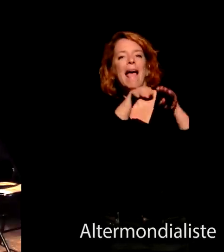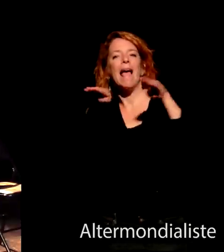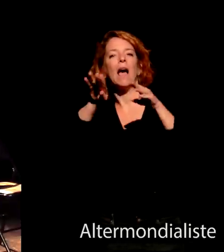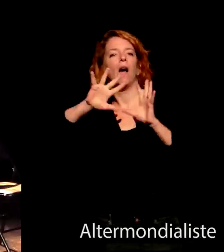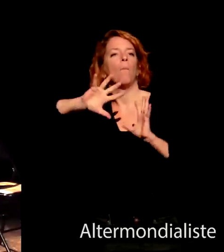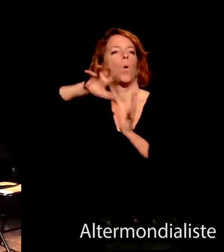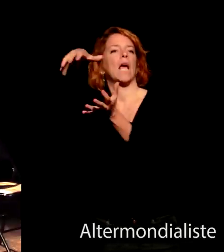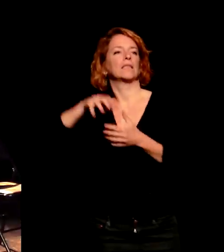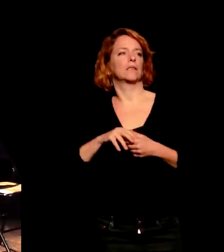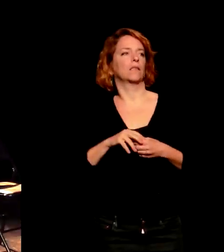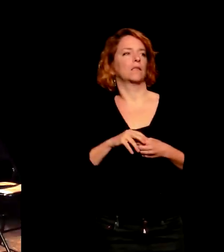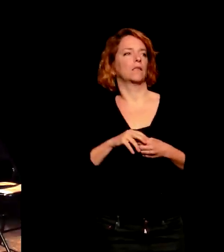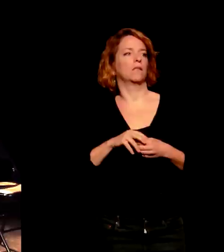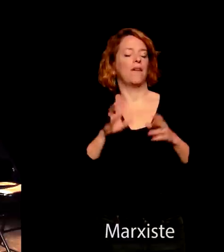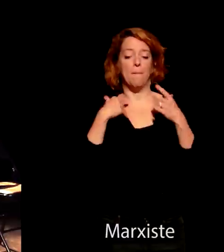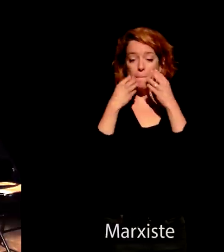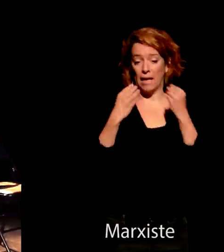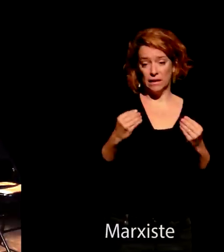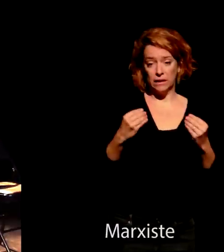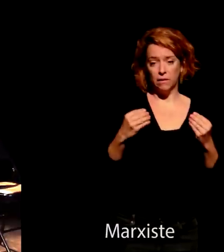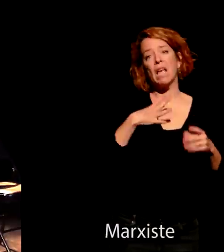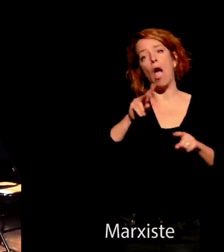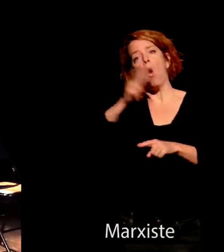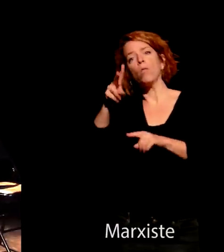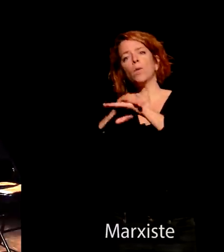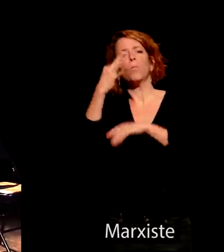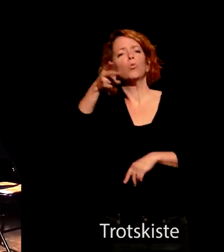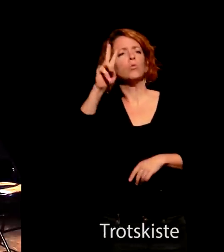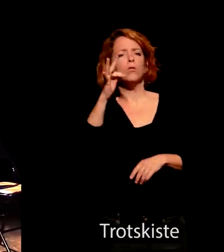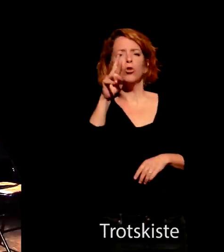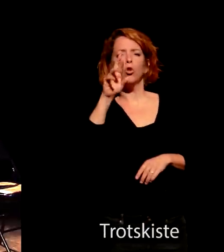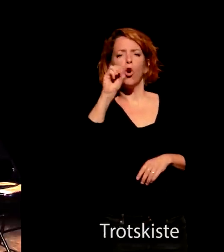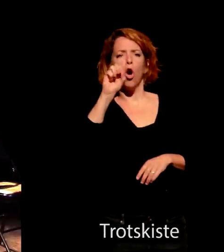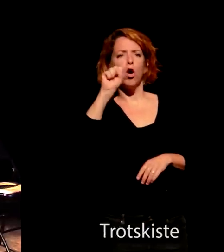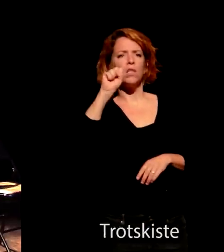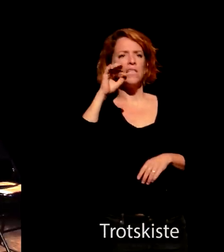mais en même temps, marxiste. Enfin, quoique certains disent trotskiste.